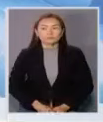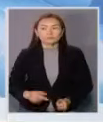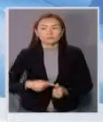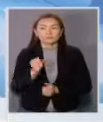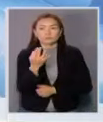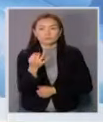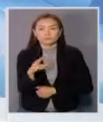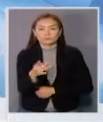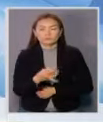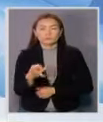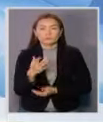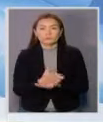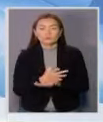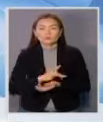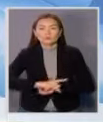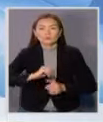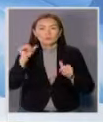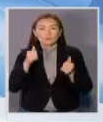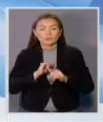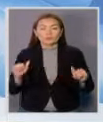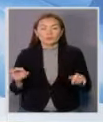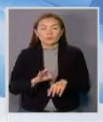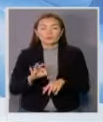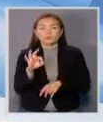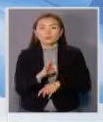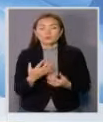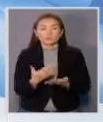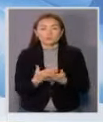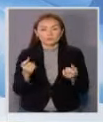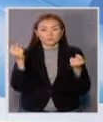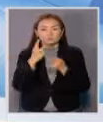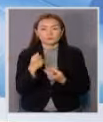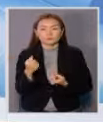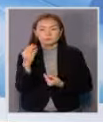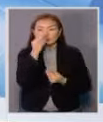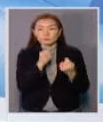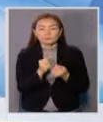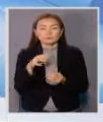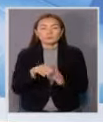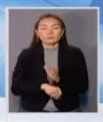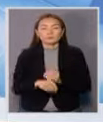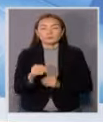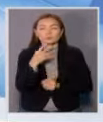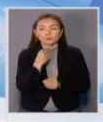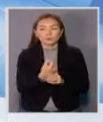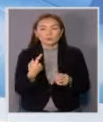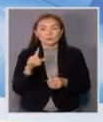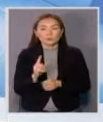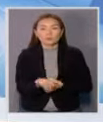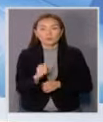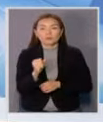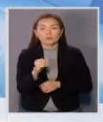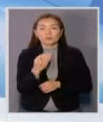стена кино жилойского района неизвестные распространили сообщения Как стало известно мошенник разместил профили своего номера